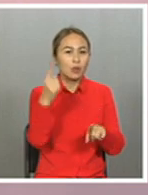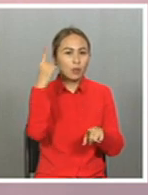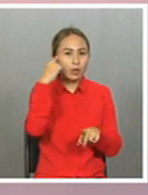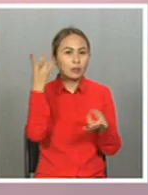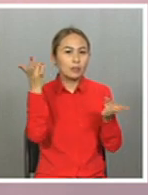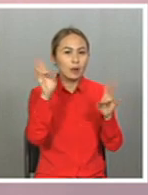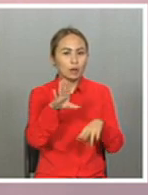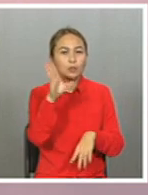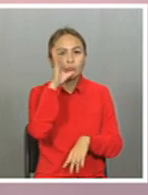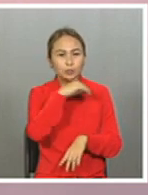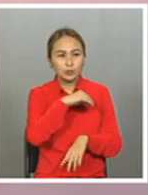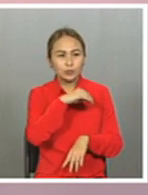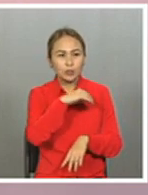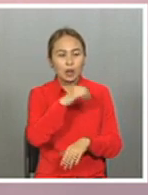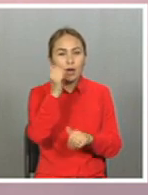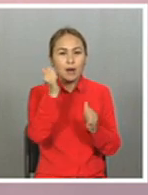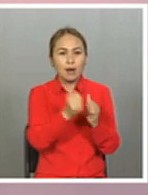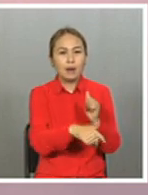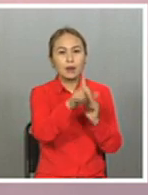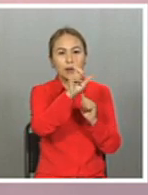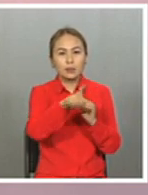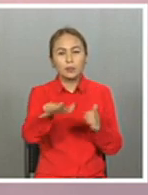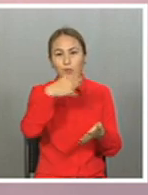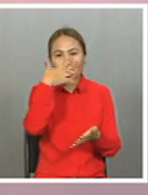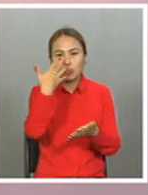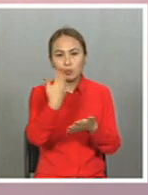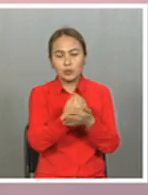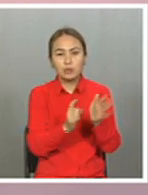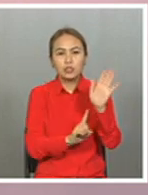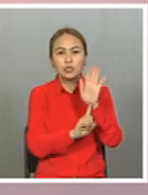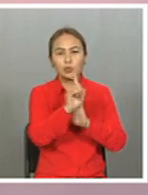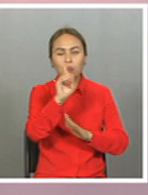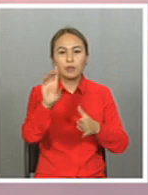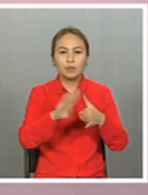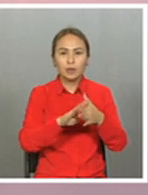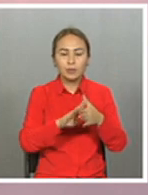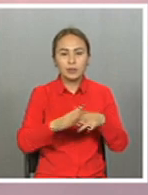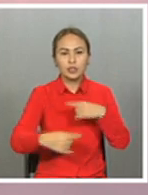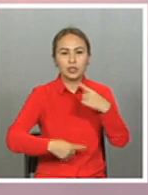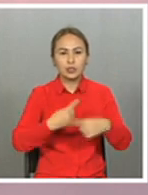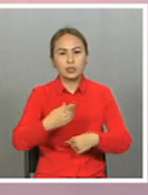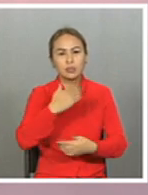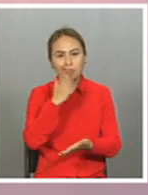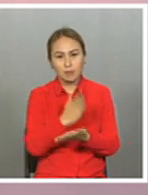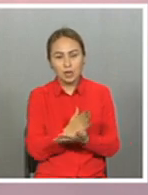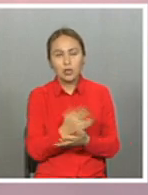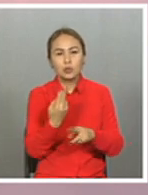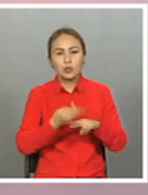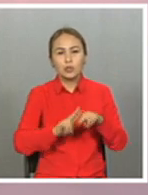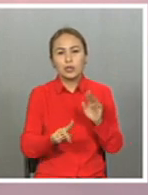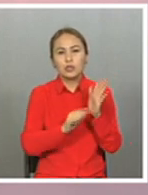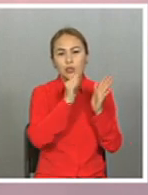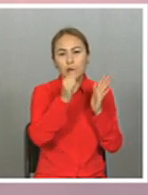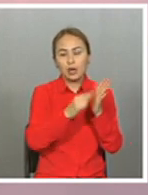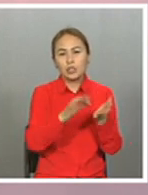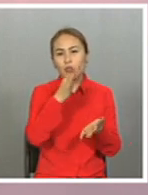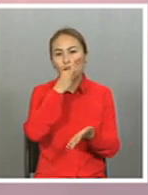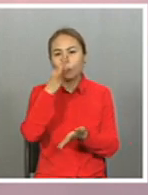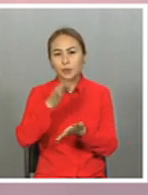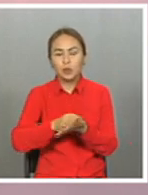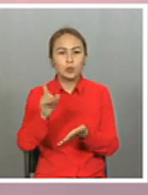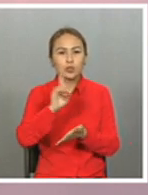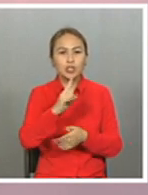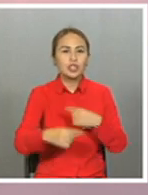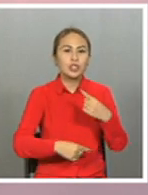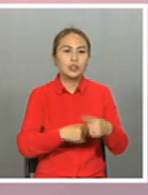мүмкін. Әр адамның өзінің шығу тегі, шежіресі болады. Бұл сұраққа жауап беру үшін